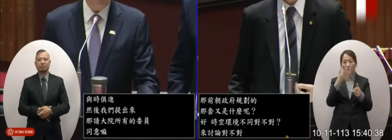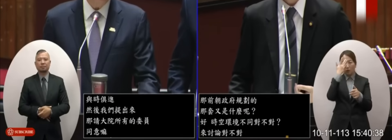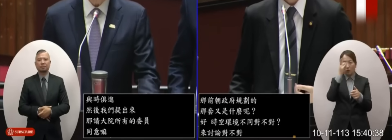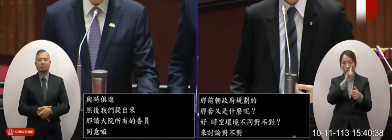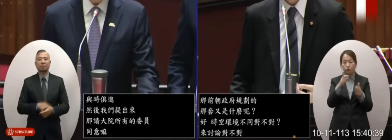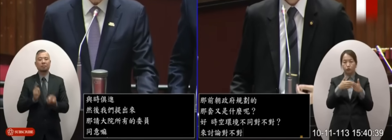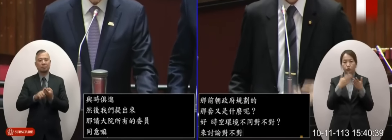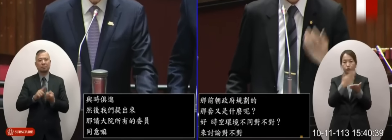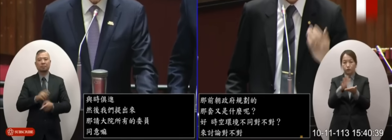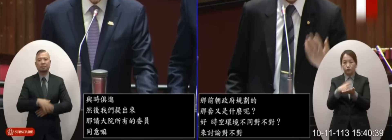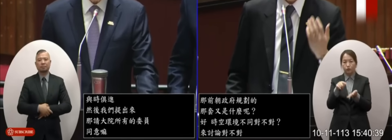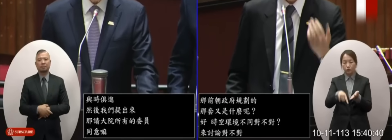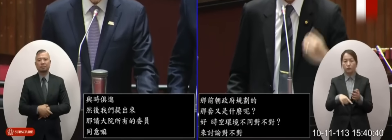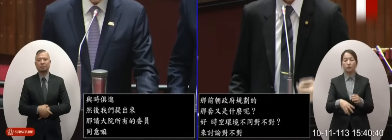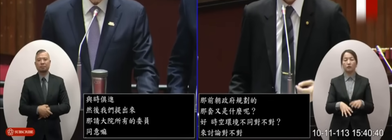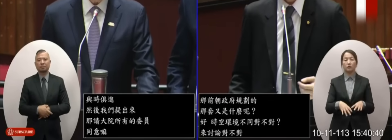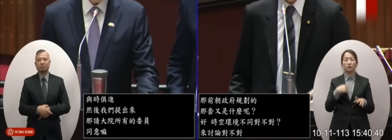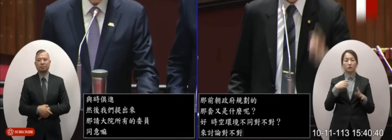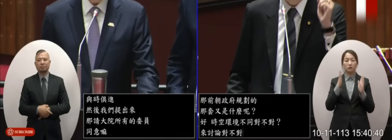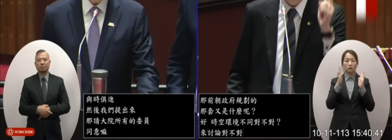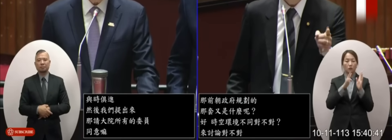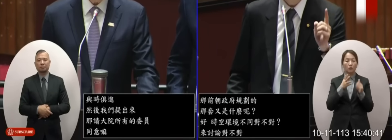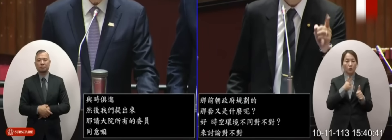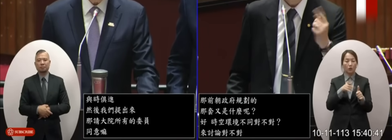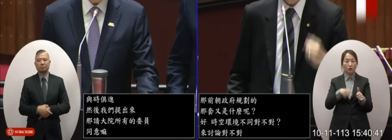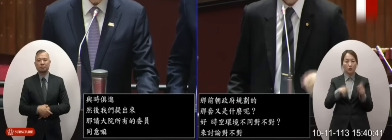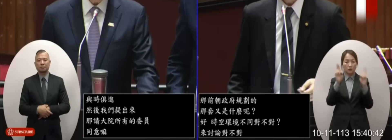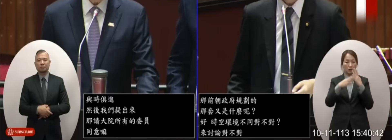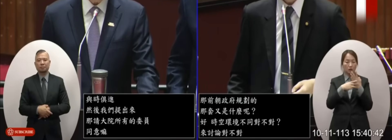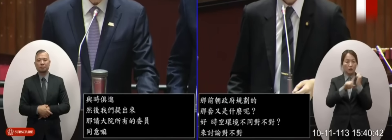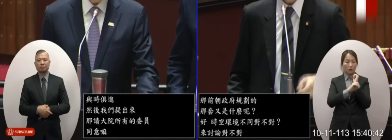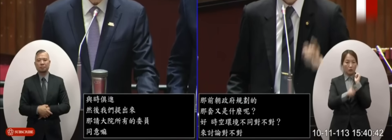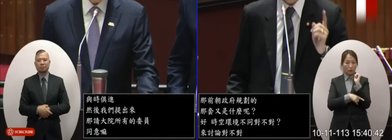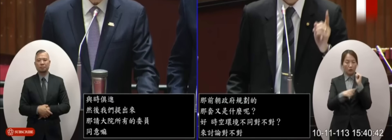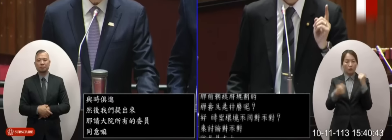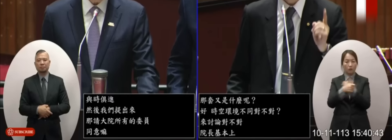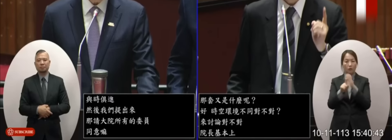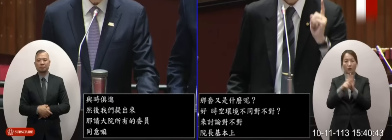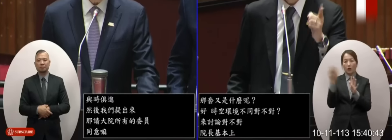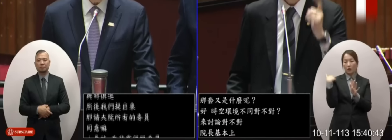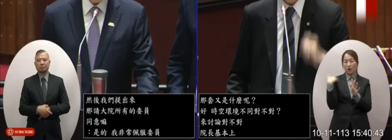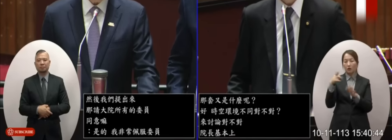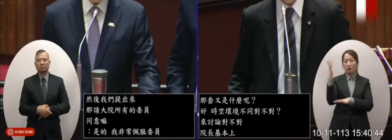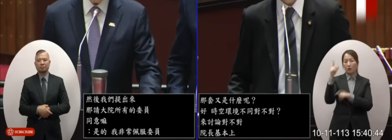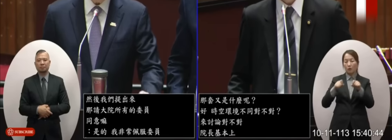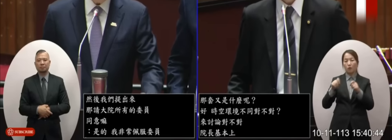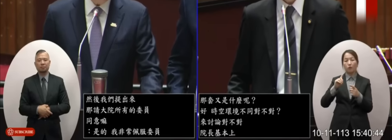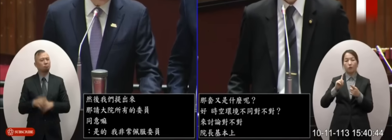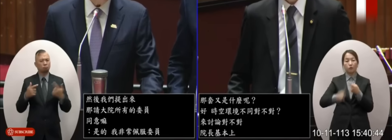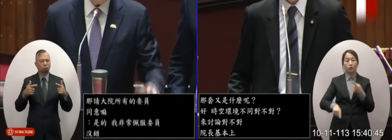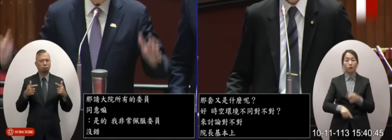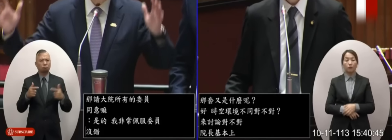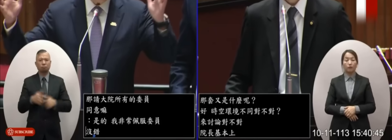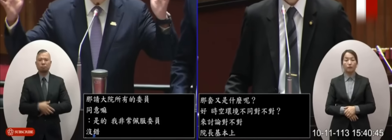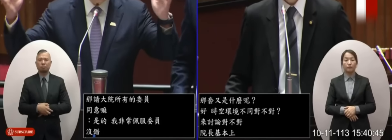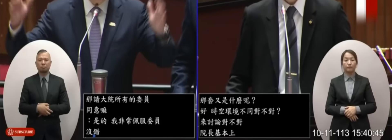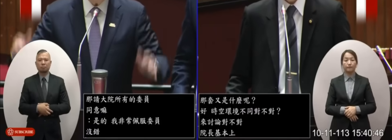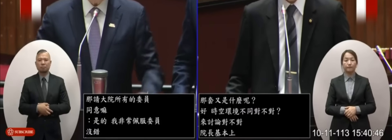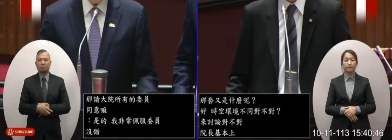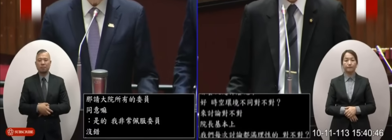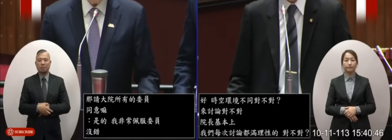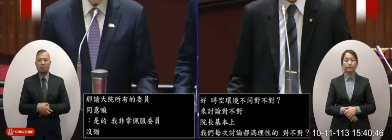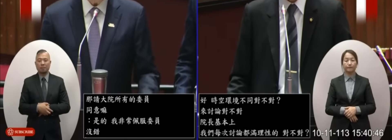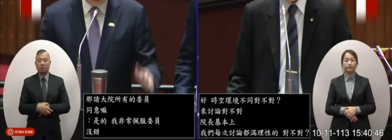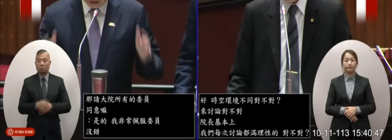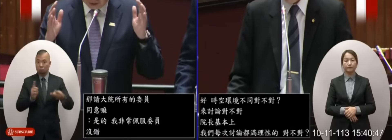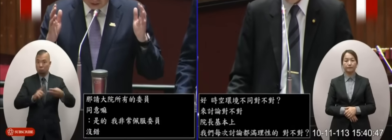决问题的第一步。那我现在要正式请教你，这个电业法的修正是不是代表过去的能源政策不合理？ 不是，大的战